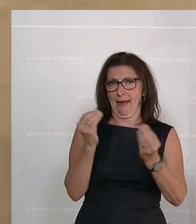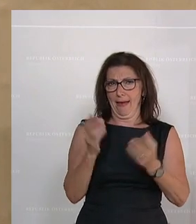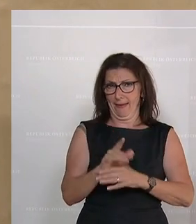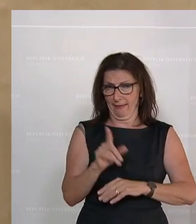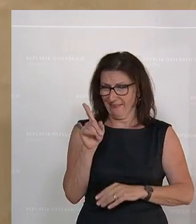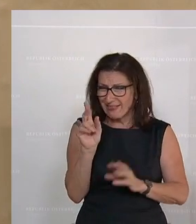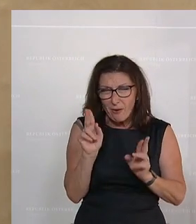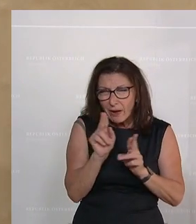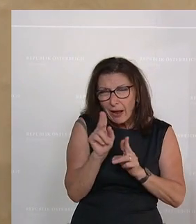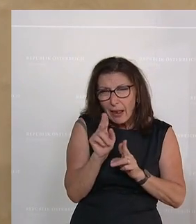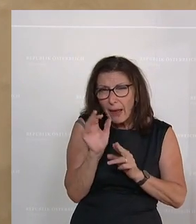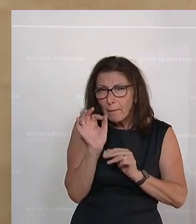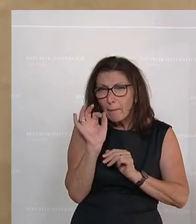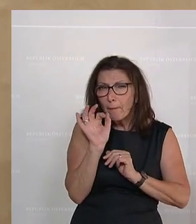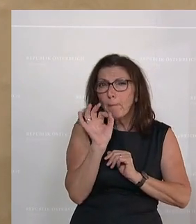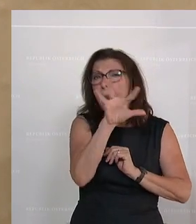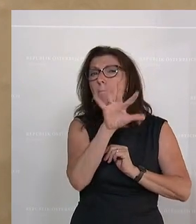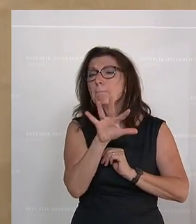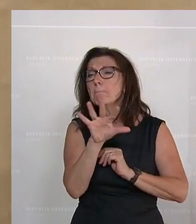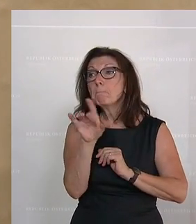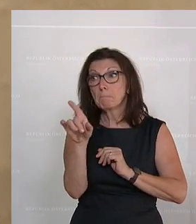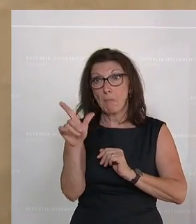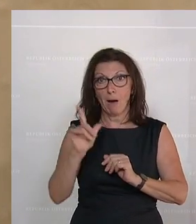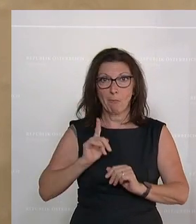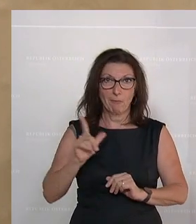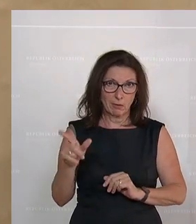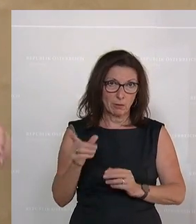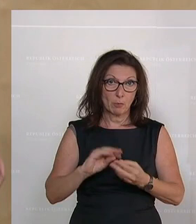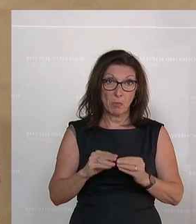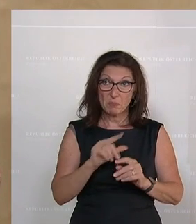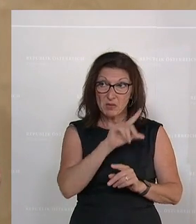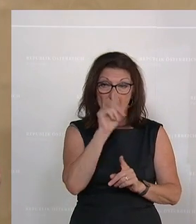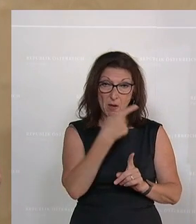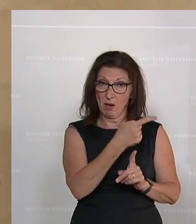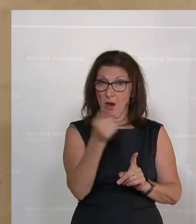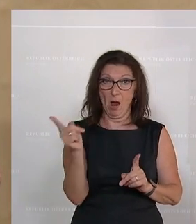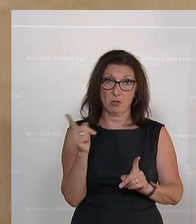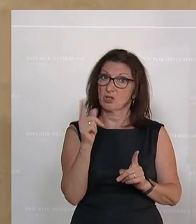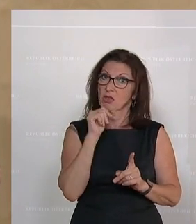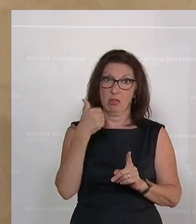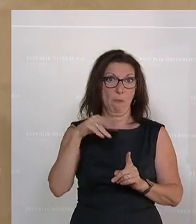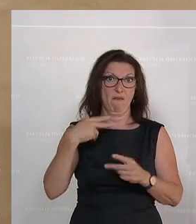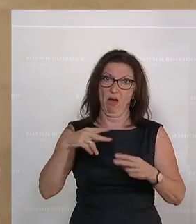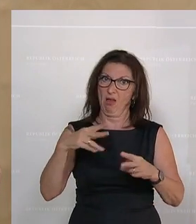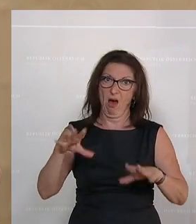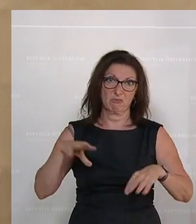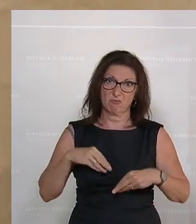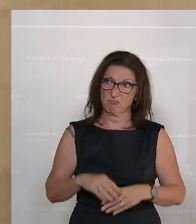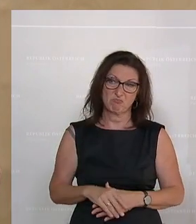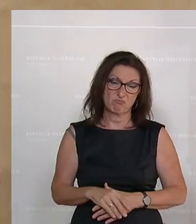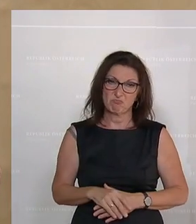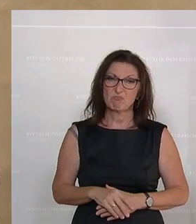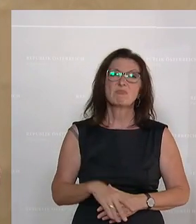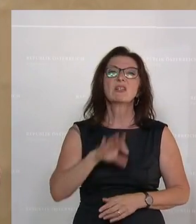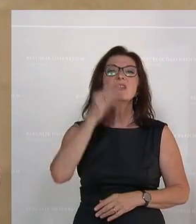dann haben sie wirklich ein problem die menschen lassen sich das nicht länger gefallen und meine sehr geschätzten